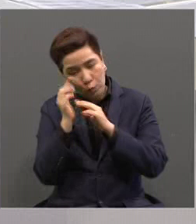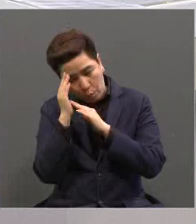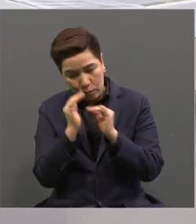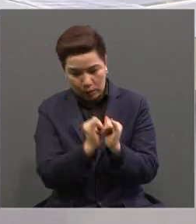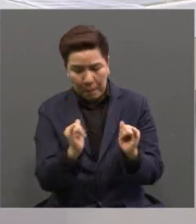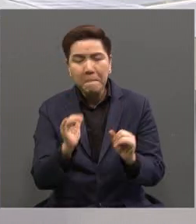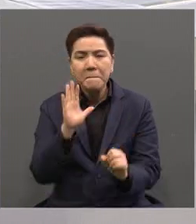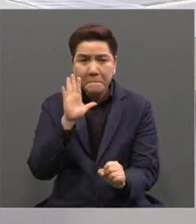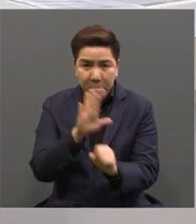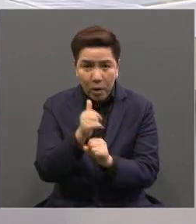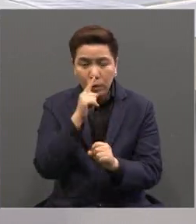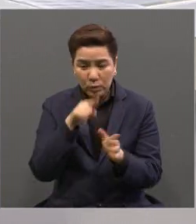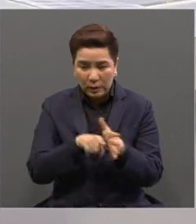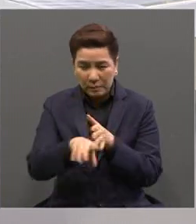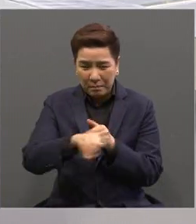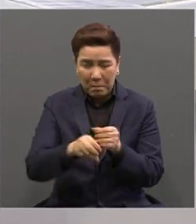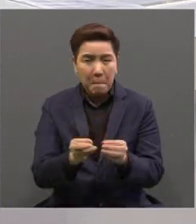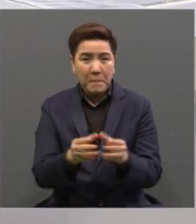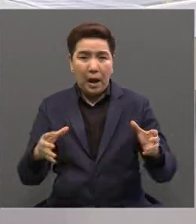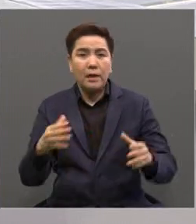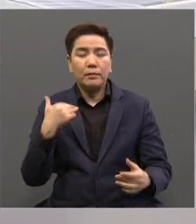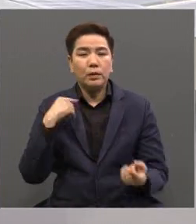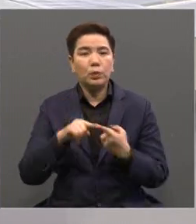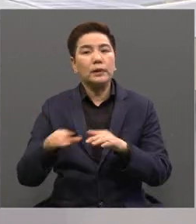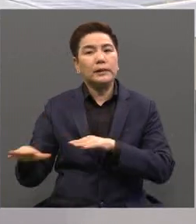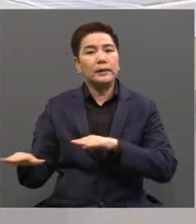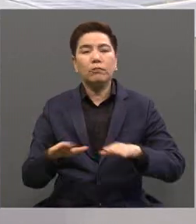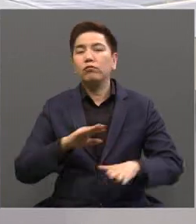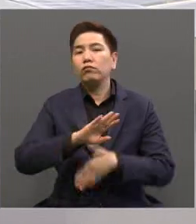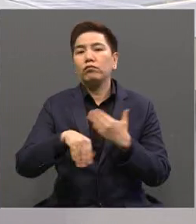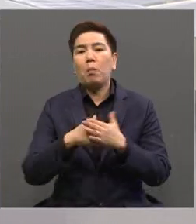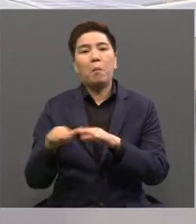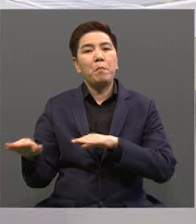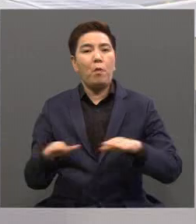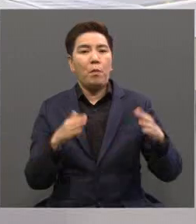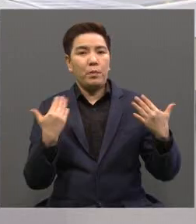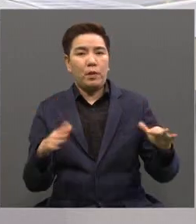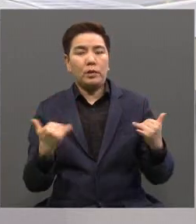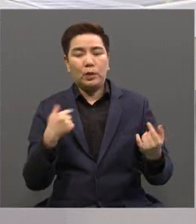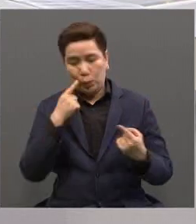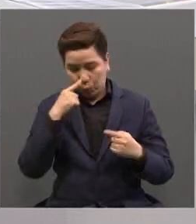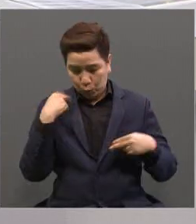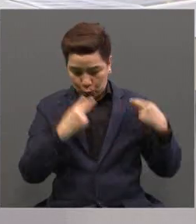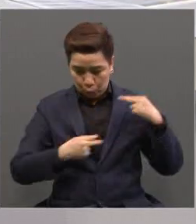การติดเชื้อแบบกลับมาเยอะมากขึ้นนะคะเขาเตรียมทุกอย่างเนี่ยไว้พร้อมแล้วนะคะดูแลตัวเองให้ดีนะ